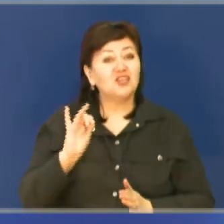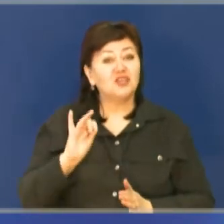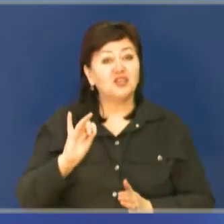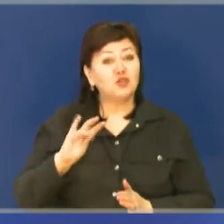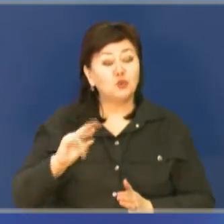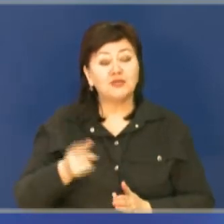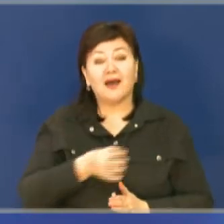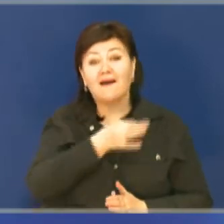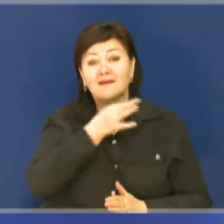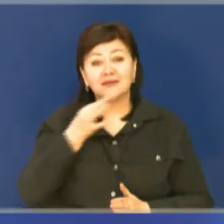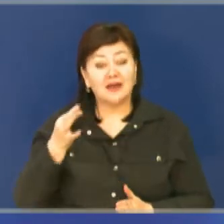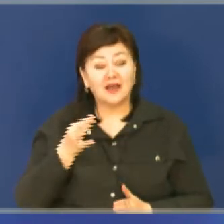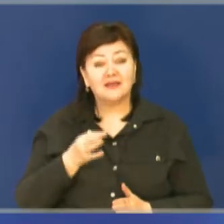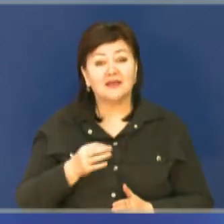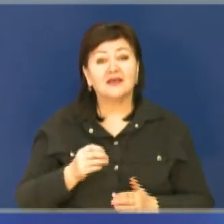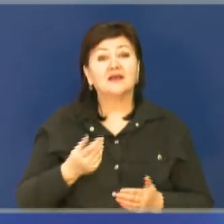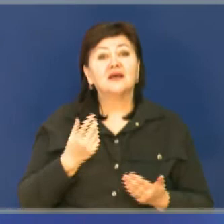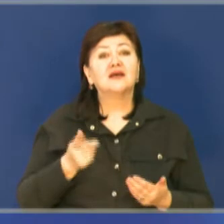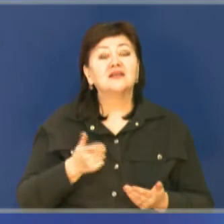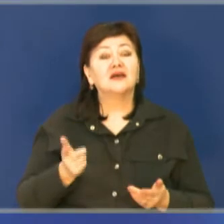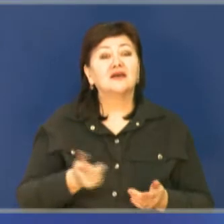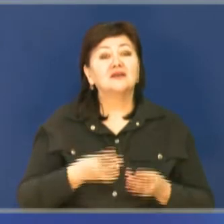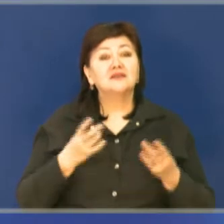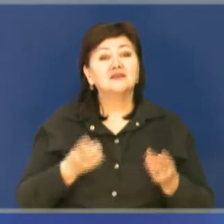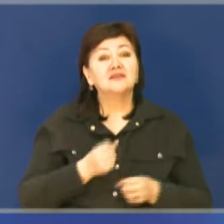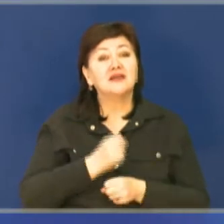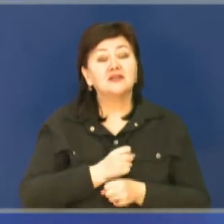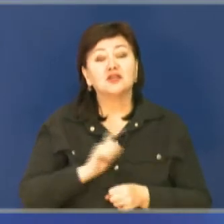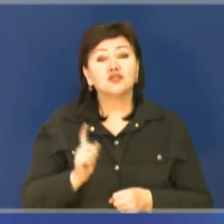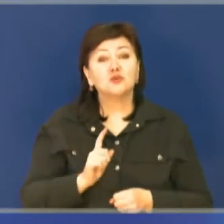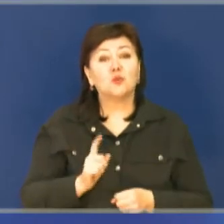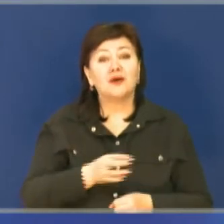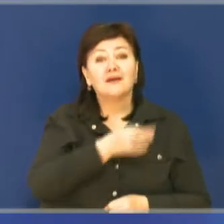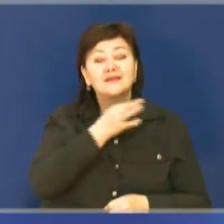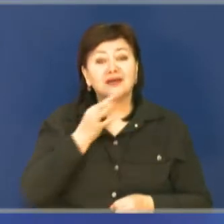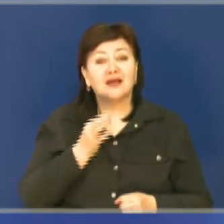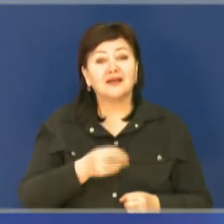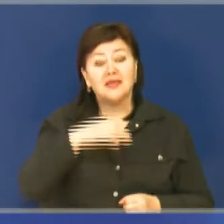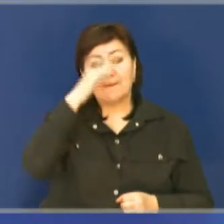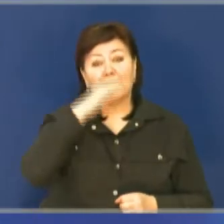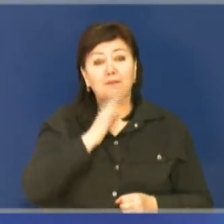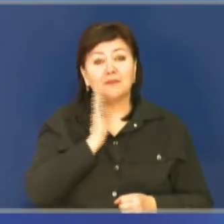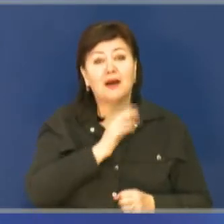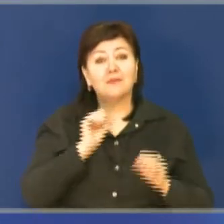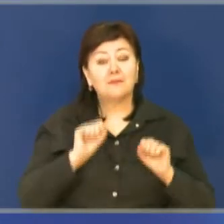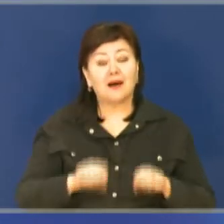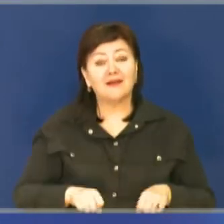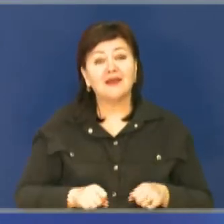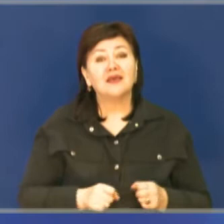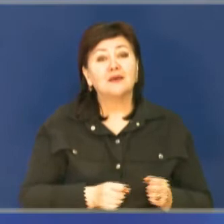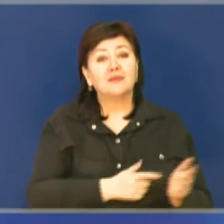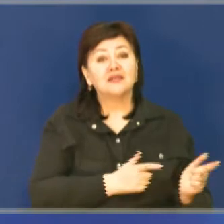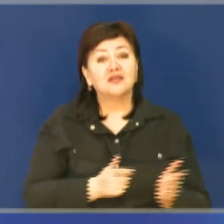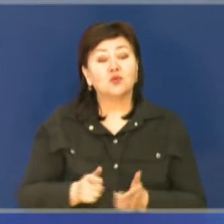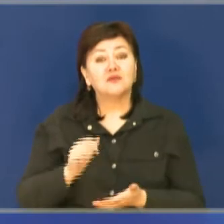были внесены для того, чтобы родители могли не торопясь определиться со школой и собрать необходимые документы для поступления. Подробности у